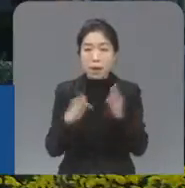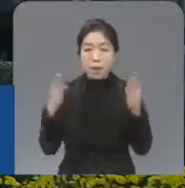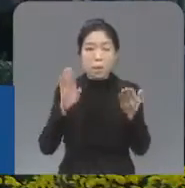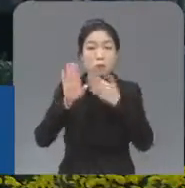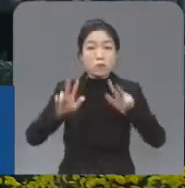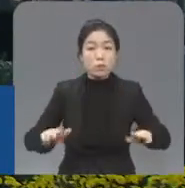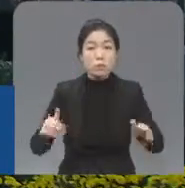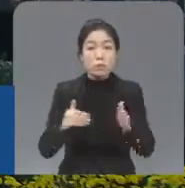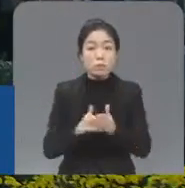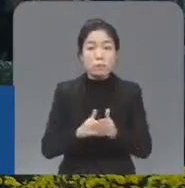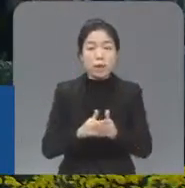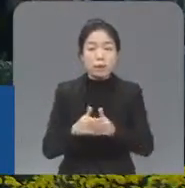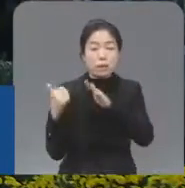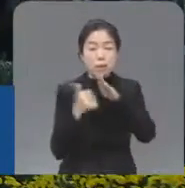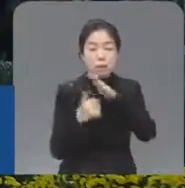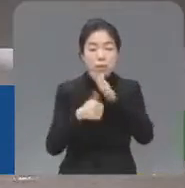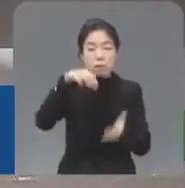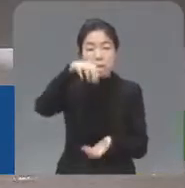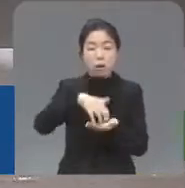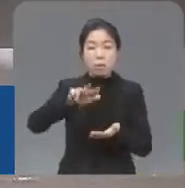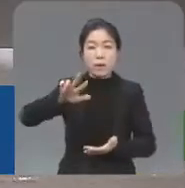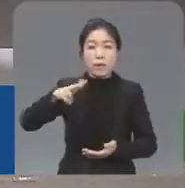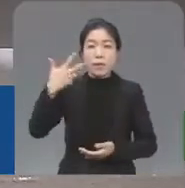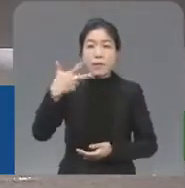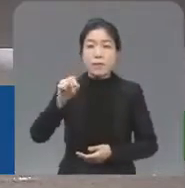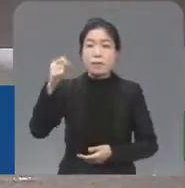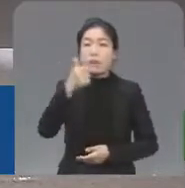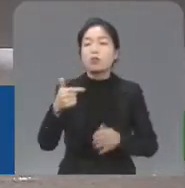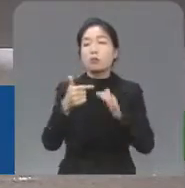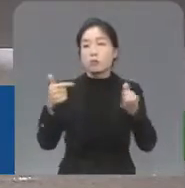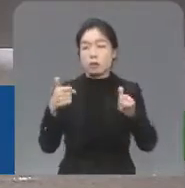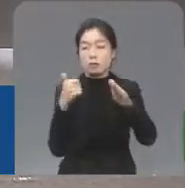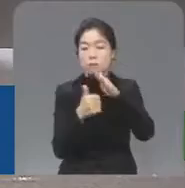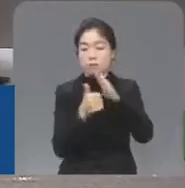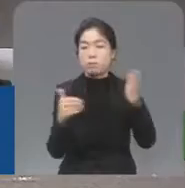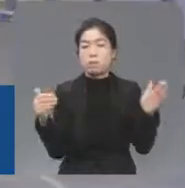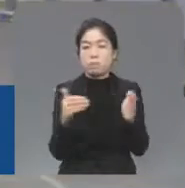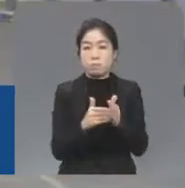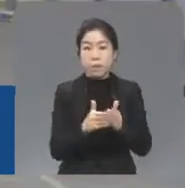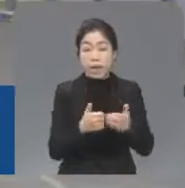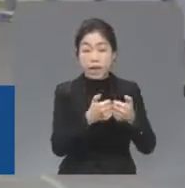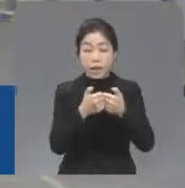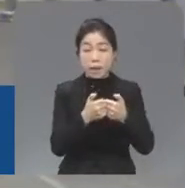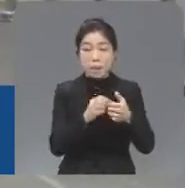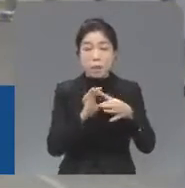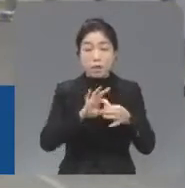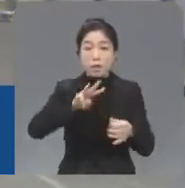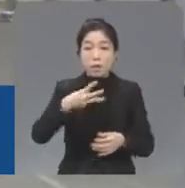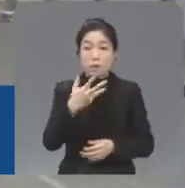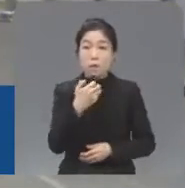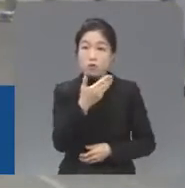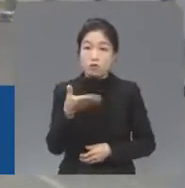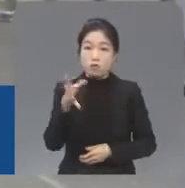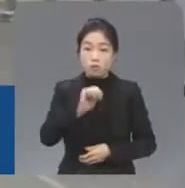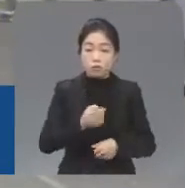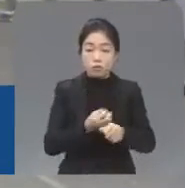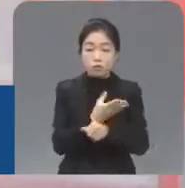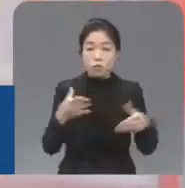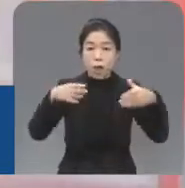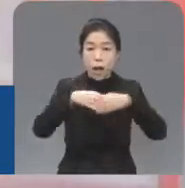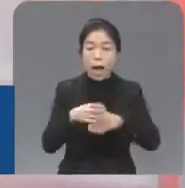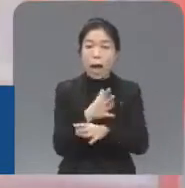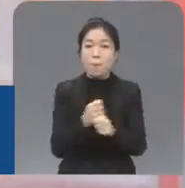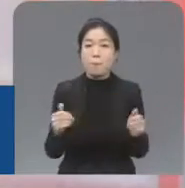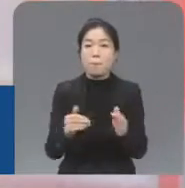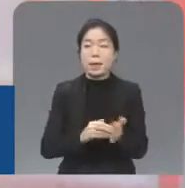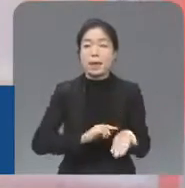지금까지 누적 관람객 7만 6천여 명을 기록했고 현장 상담을 통해 389억 원 상당의 수출 협약과